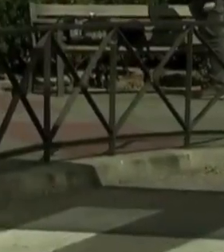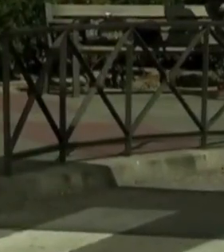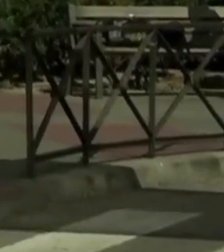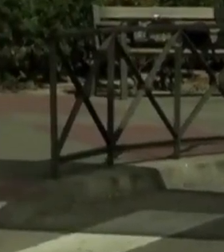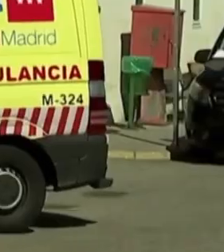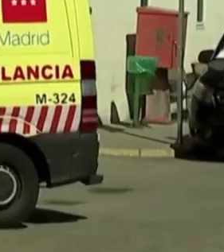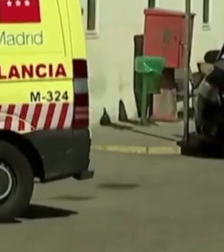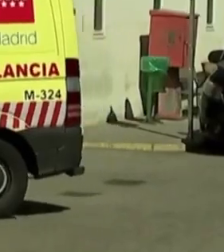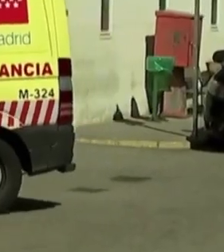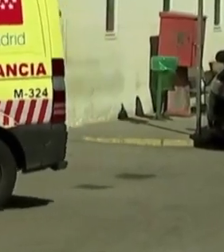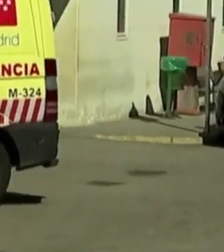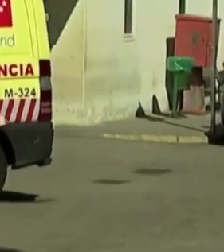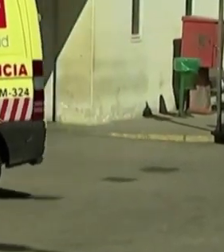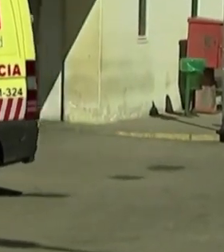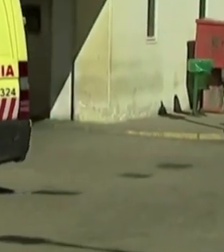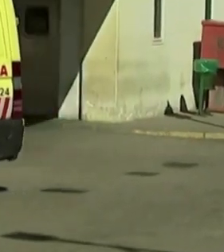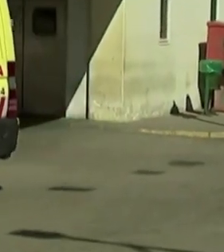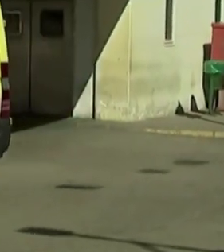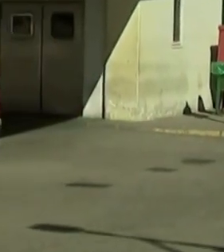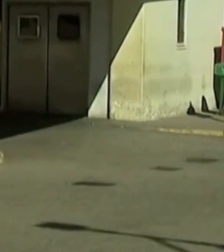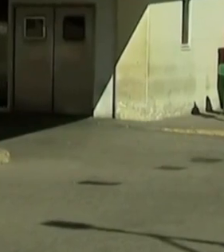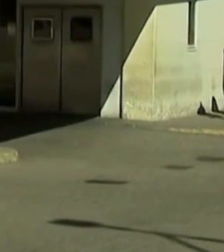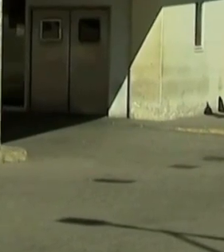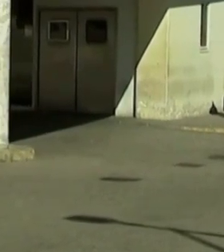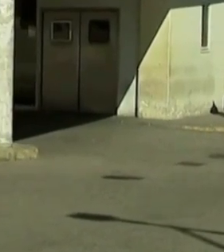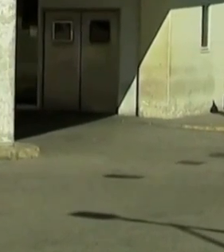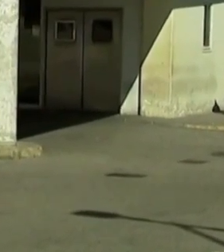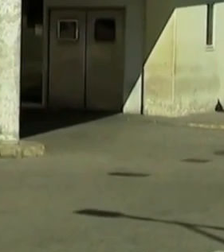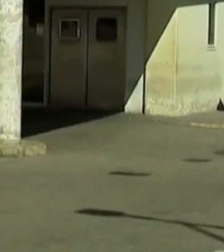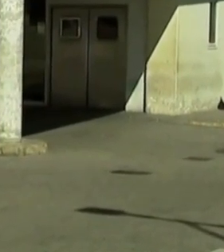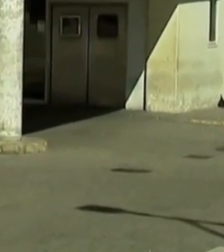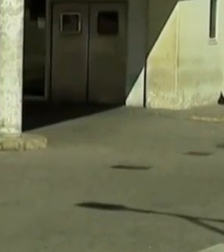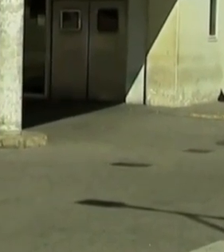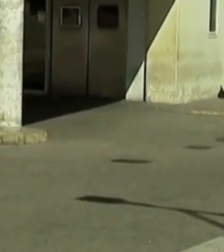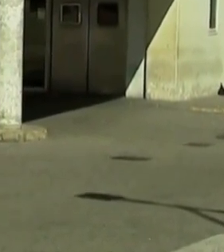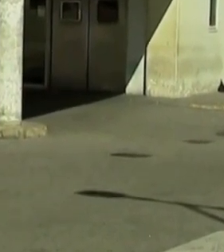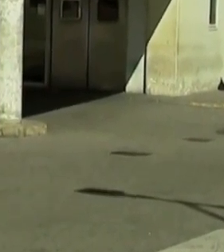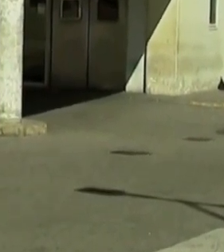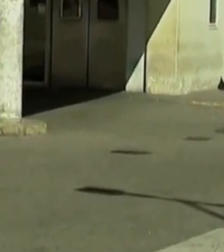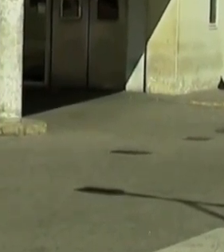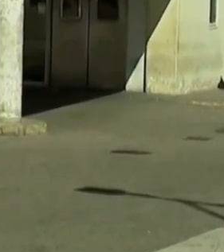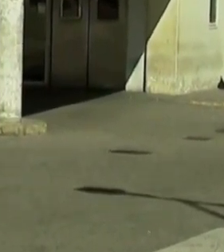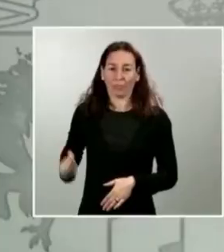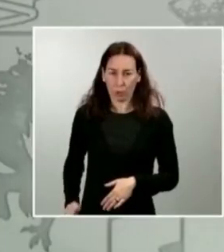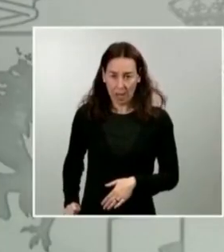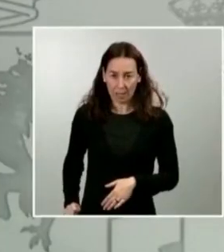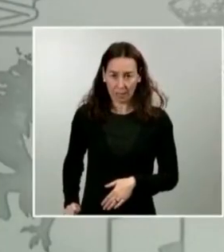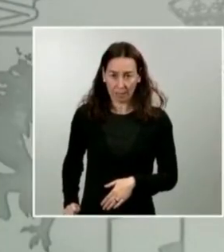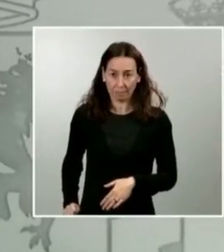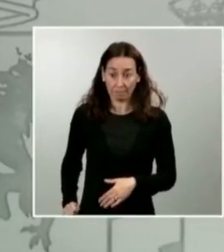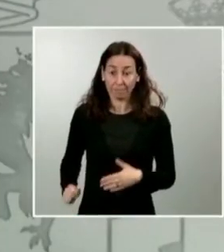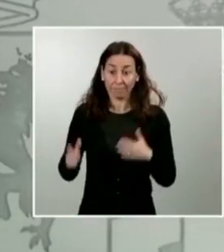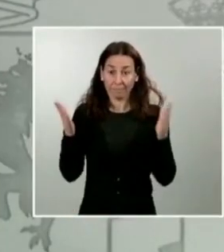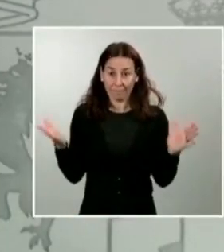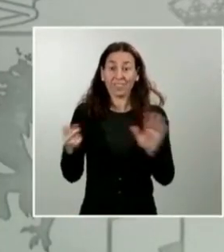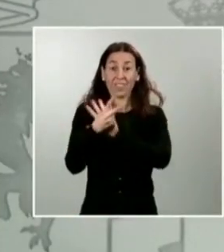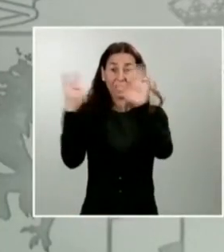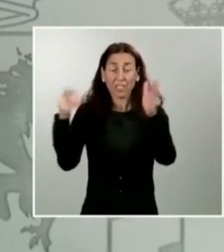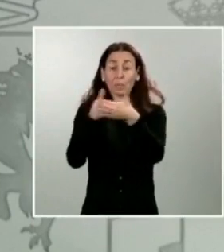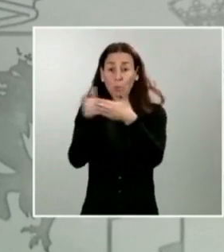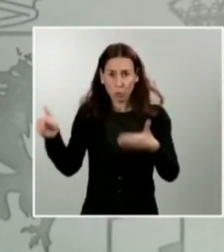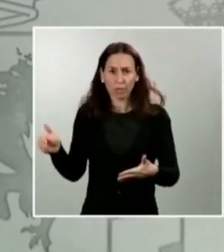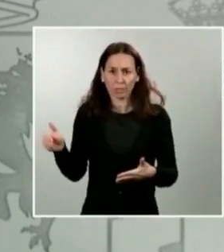班牙使馆将锅甩给中国厂商，厂商则指责西班牙没按要求操作。西班牙总理桑切斯周